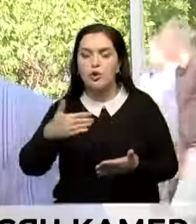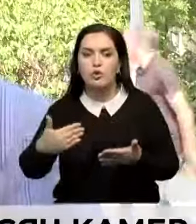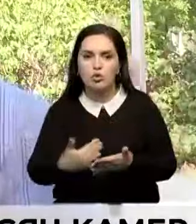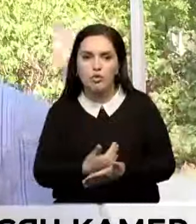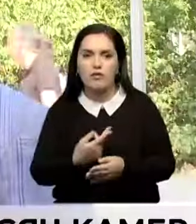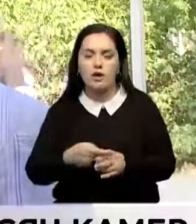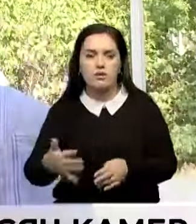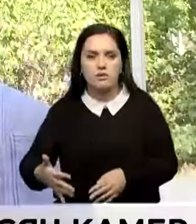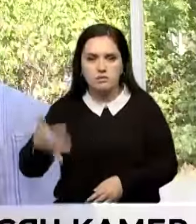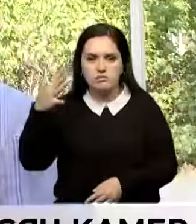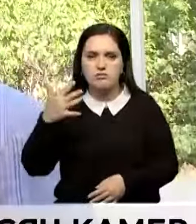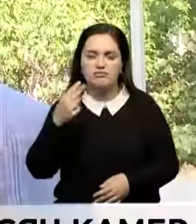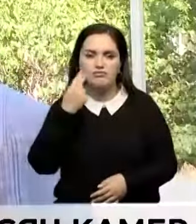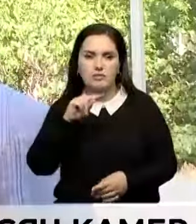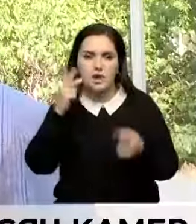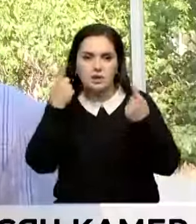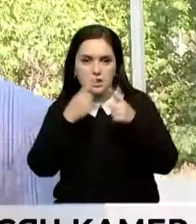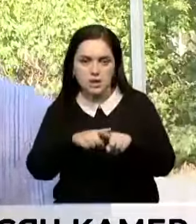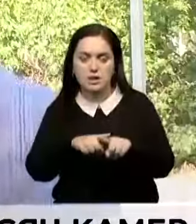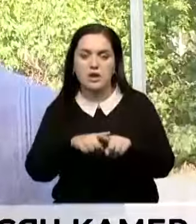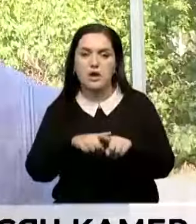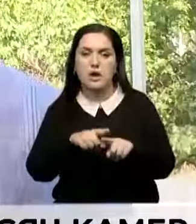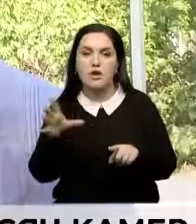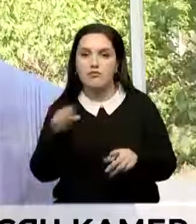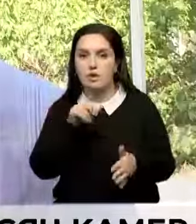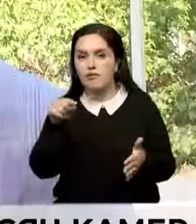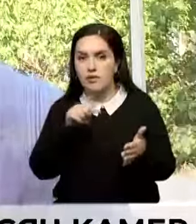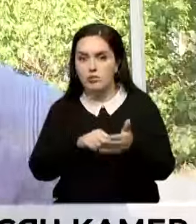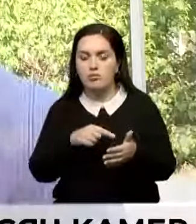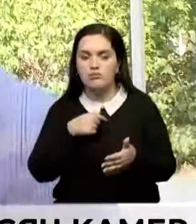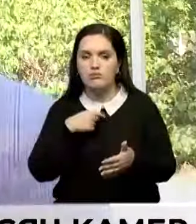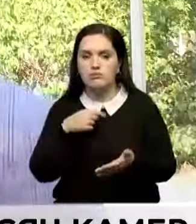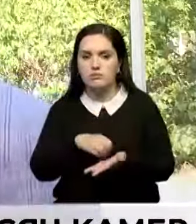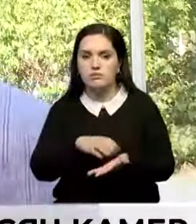современное здание, передовая техника и оснащение. Все эти вопросы мы взяли на заметку.